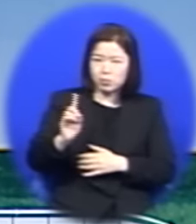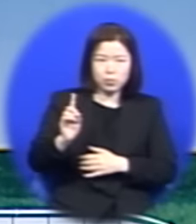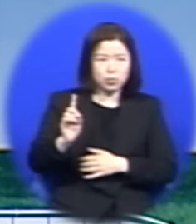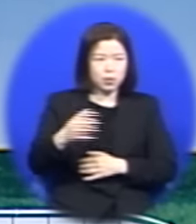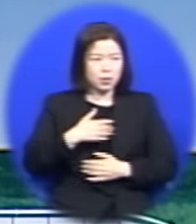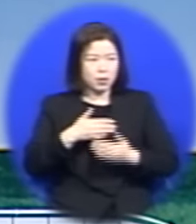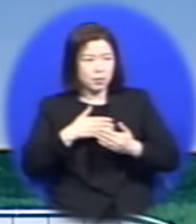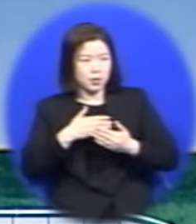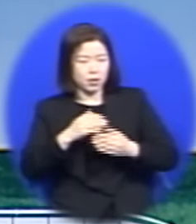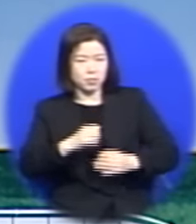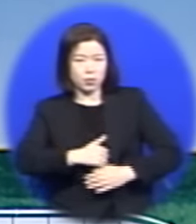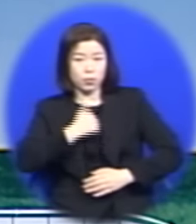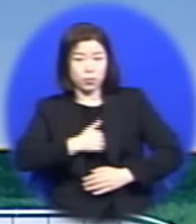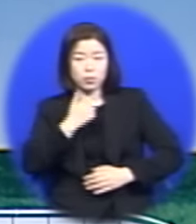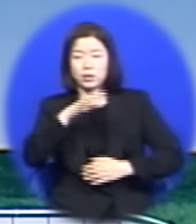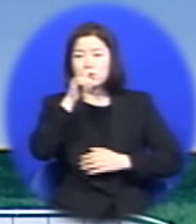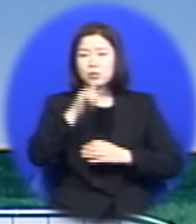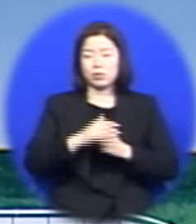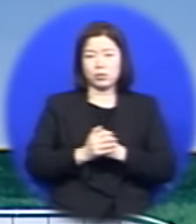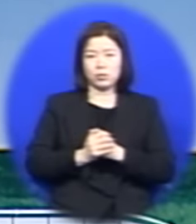모르게 이렇게 화가 나 있습니다.